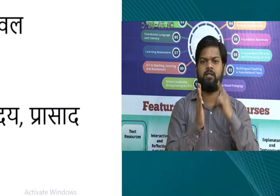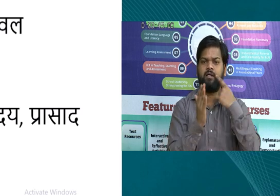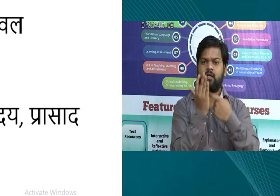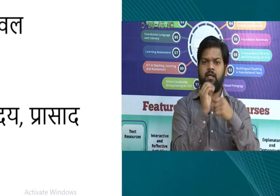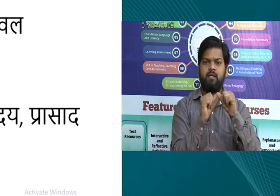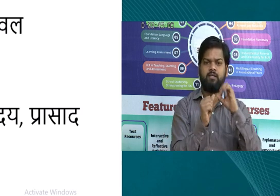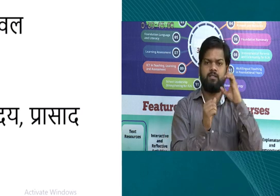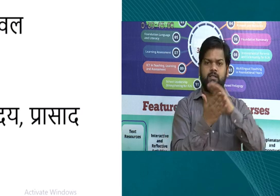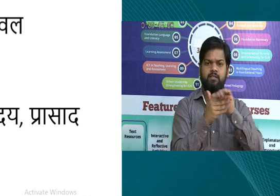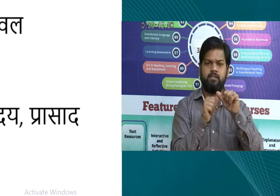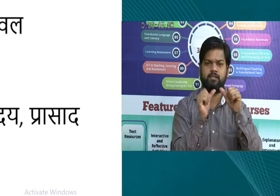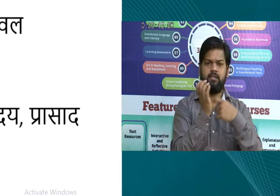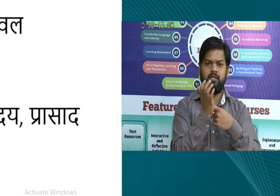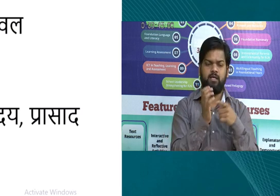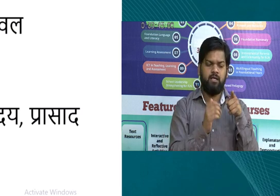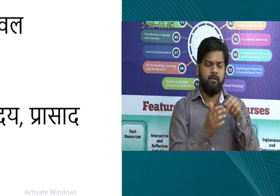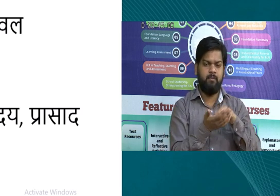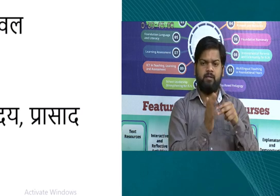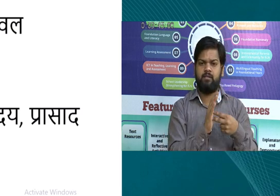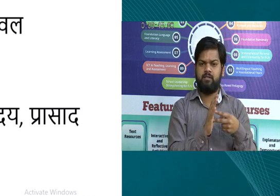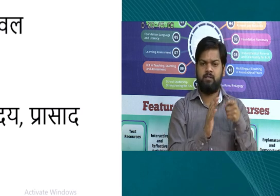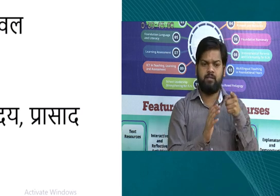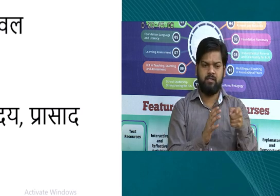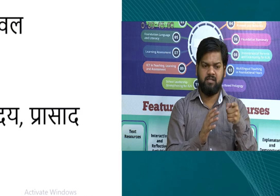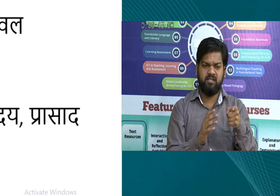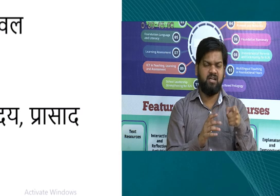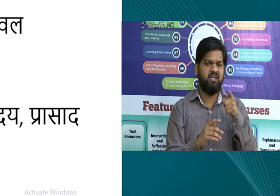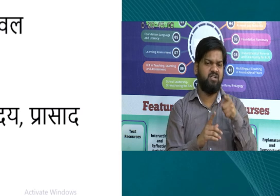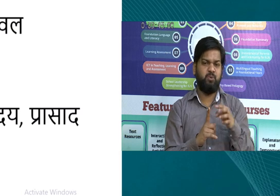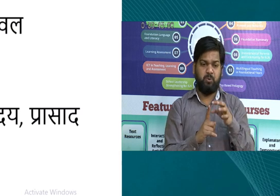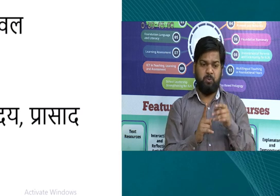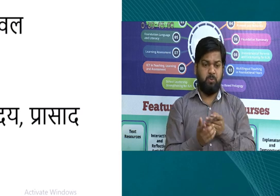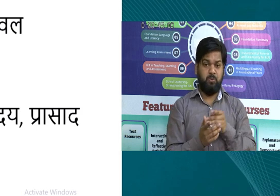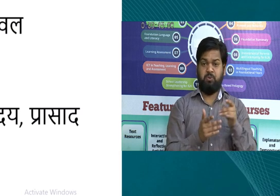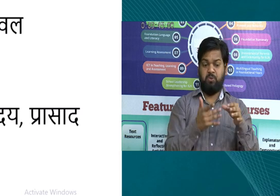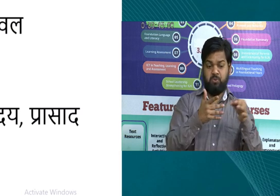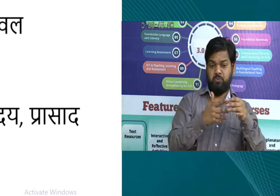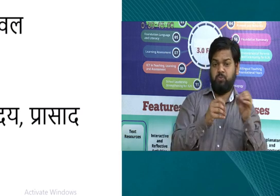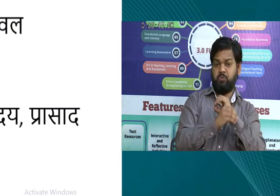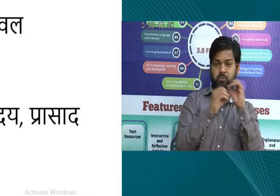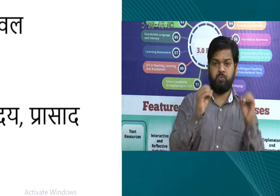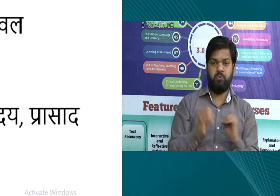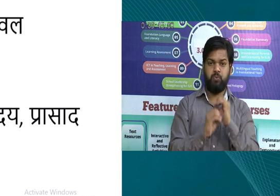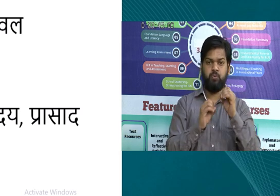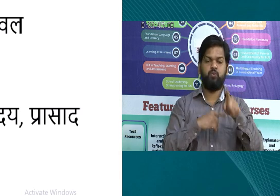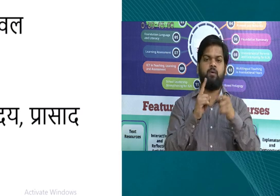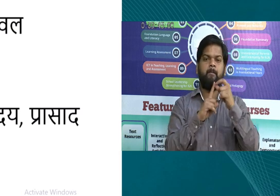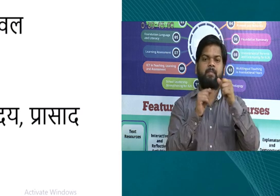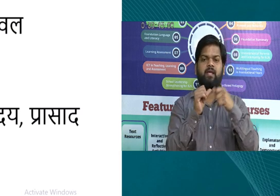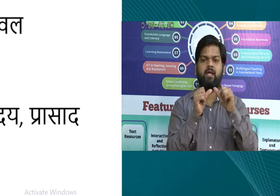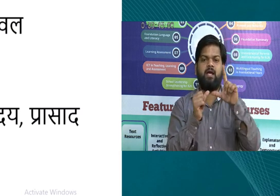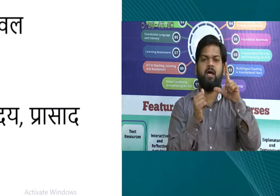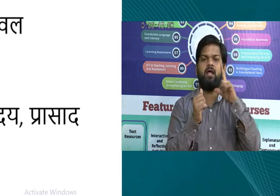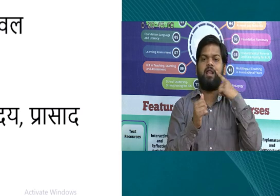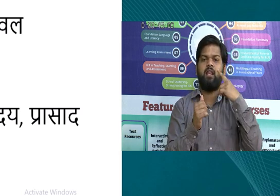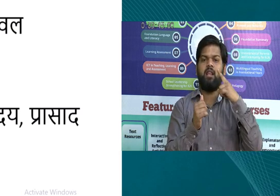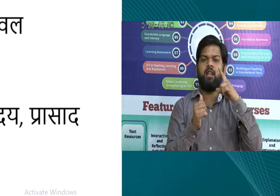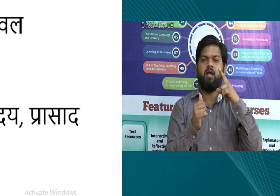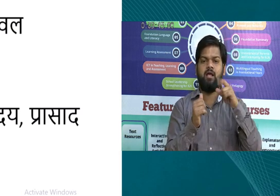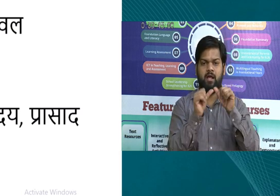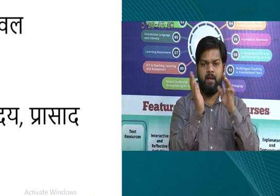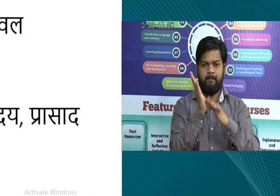फिर से आता है पार्लिमेंट यानी जो सबसे ऊंची पंचायत होती है उसको हम पार्लियामेंट बोल देते हैं फिर पाषाण हृदय यानी ऐसा